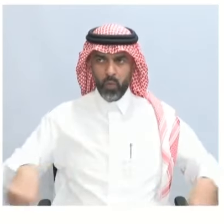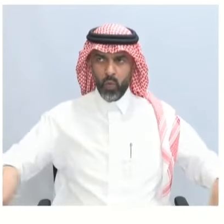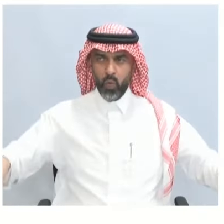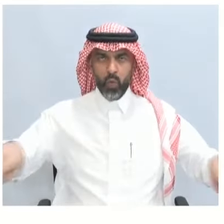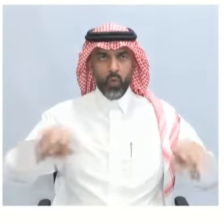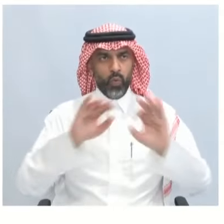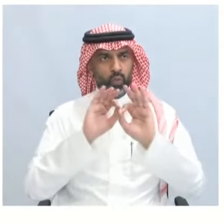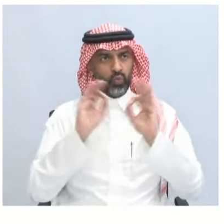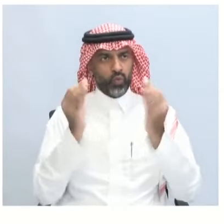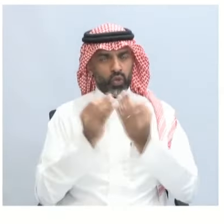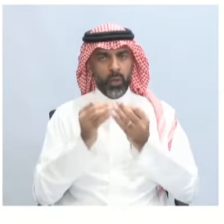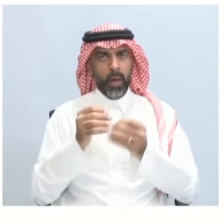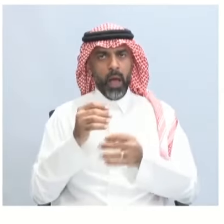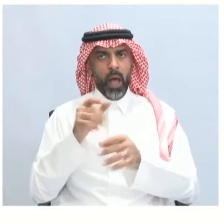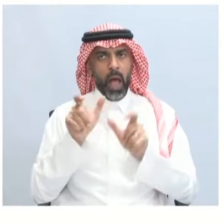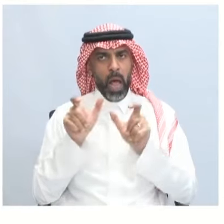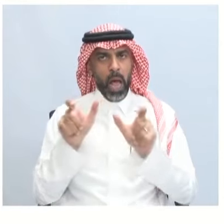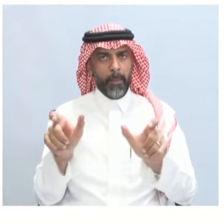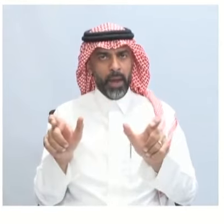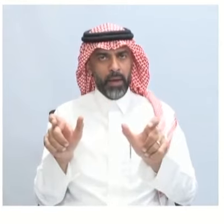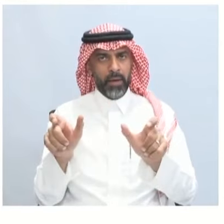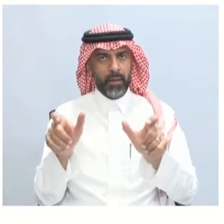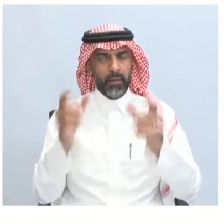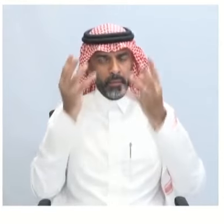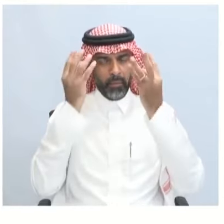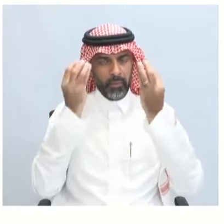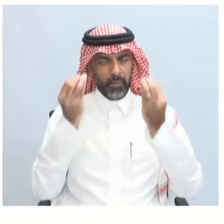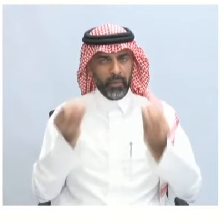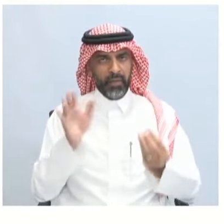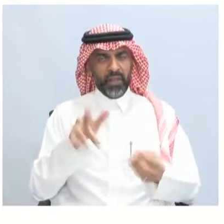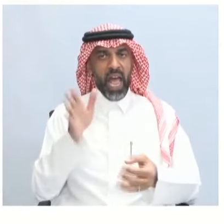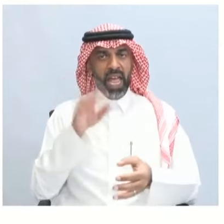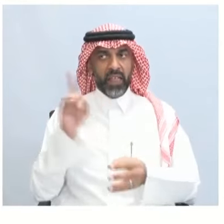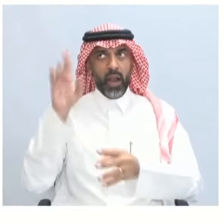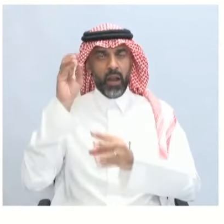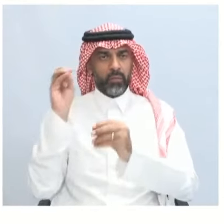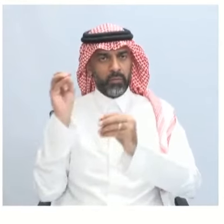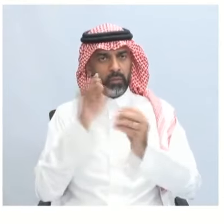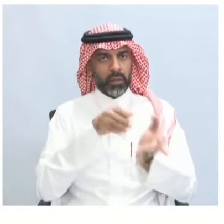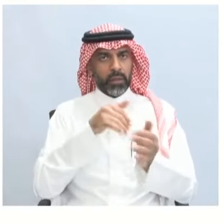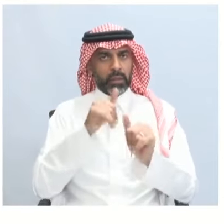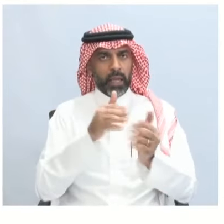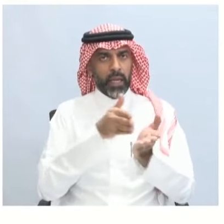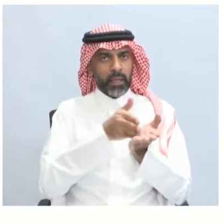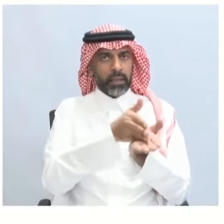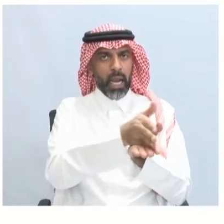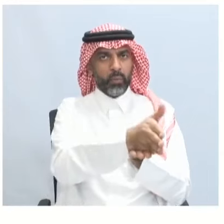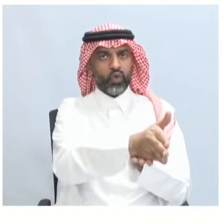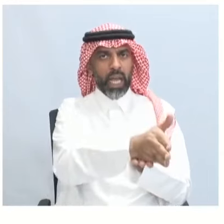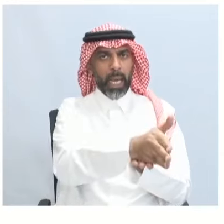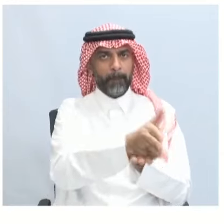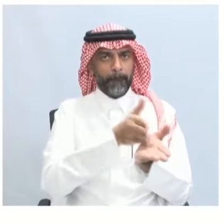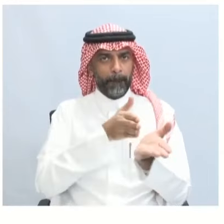هذا الامن كذلك ان نهدى الى الصراط المستقيم ان حققنا التوحيد ما الدليل على هذا